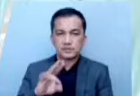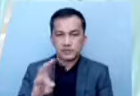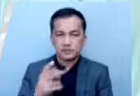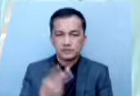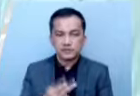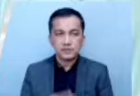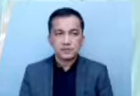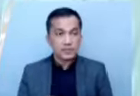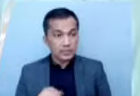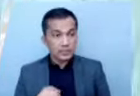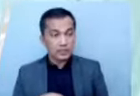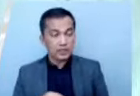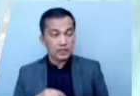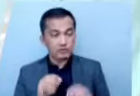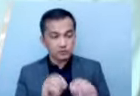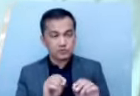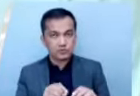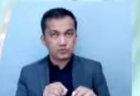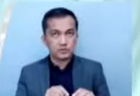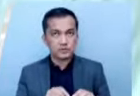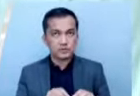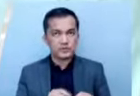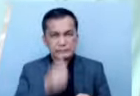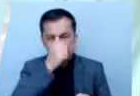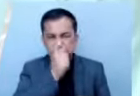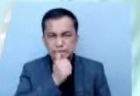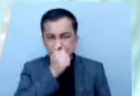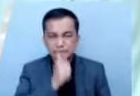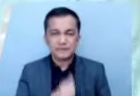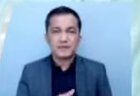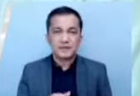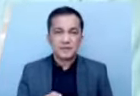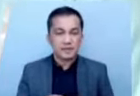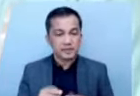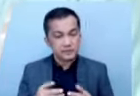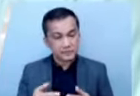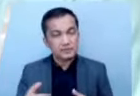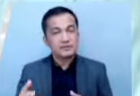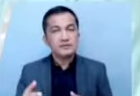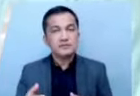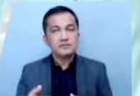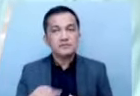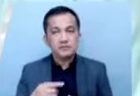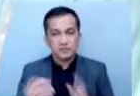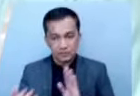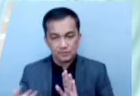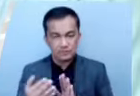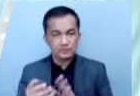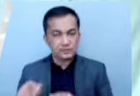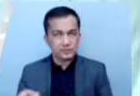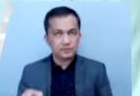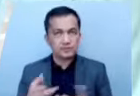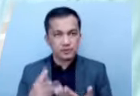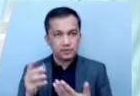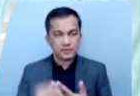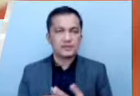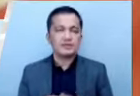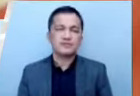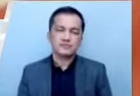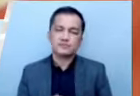nagtuturo talagang paubusan ng pasensya. Pero that time nung na-encounter namin yung ganong programa, talaga namang malaki po ang